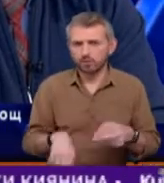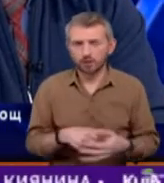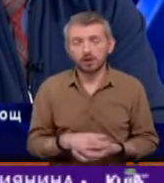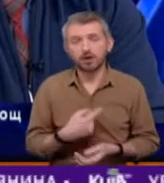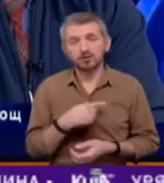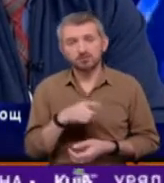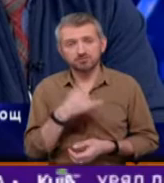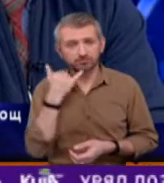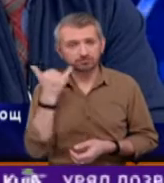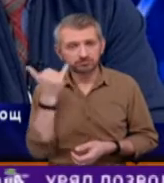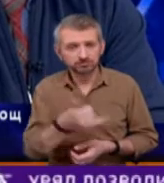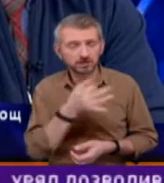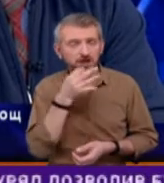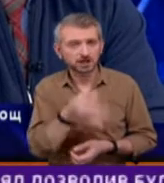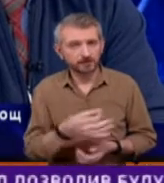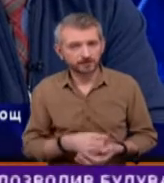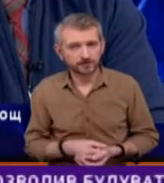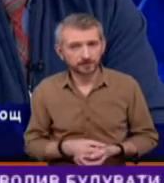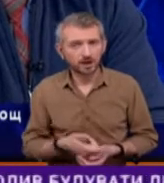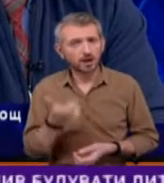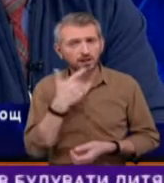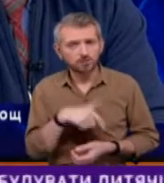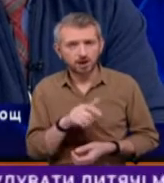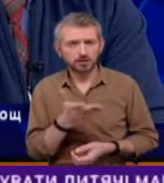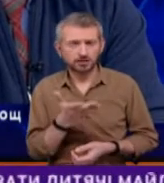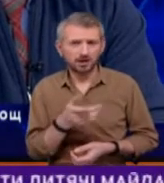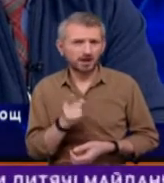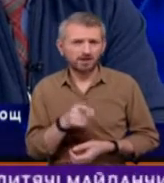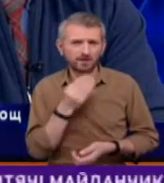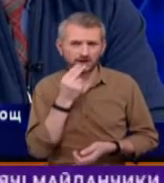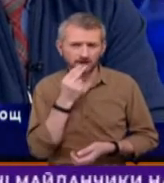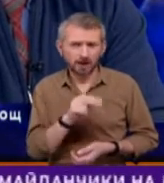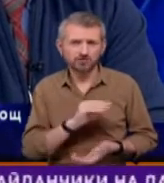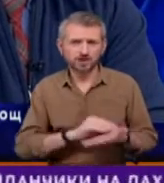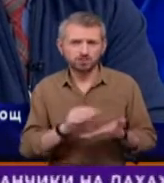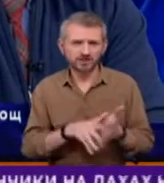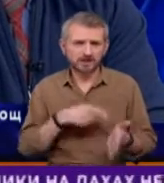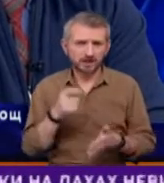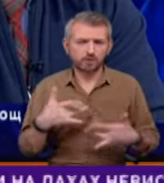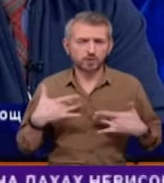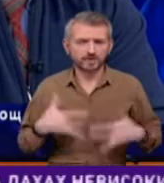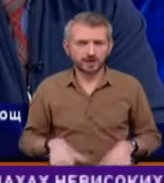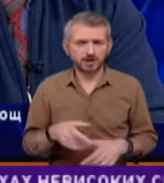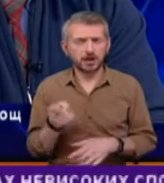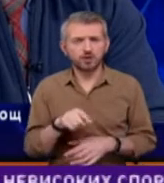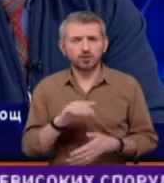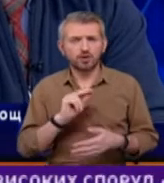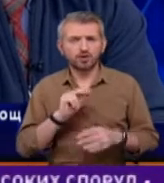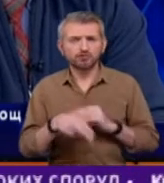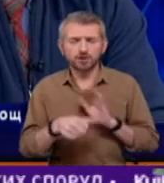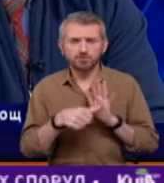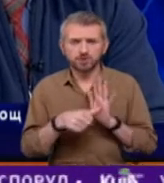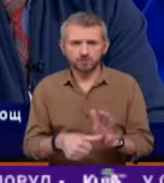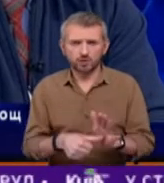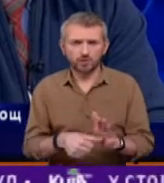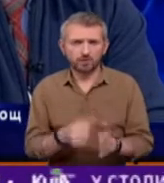йому зателефонував і сказав, пане Ярослав, ви краще напишіть заяву про звільнення, а то через півроку